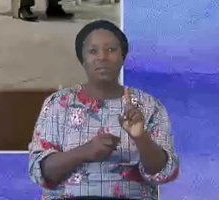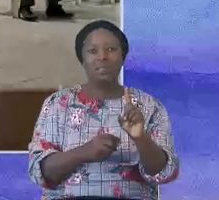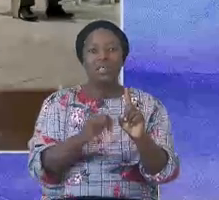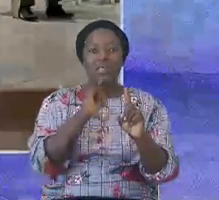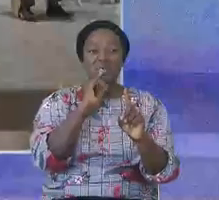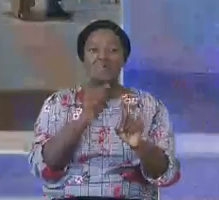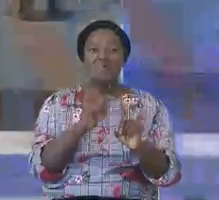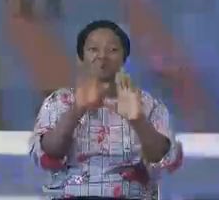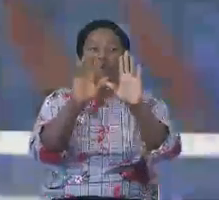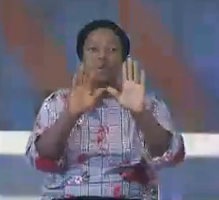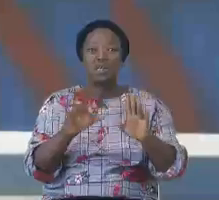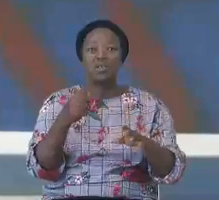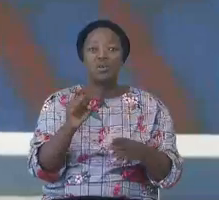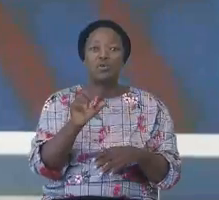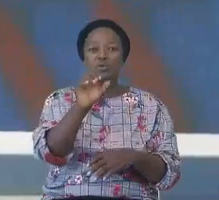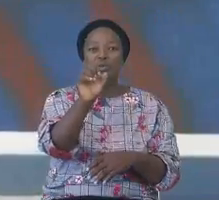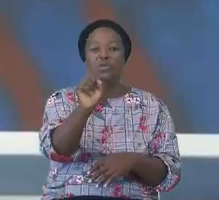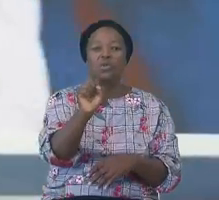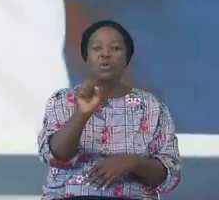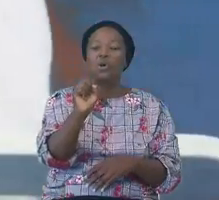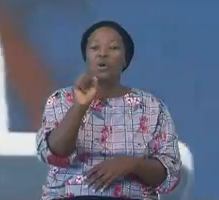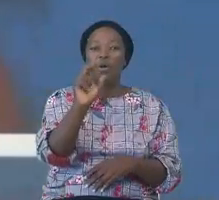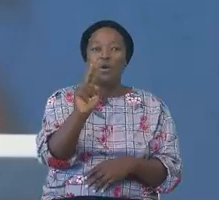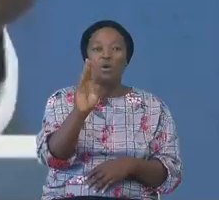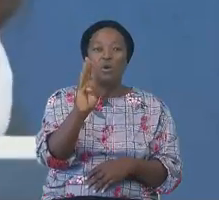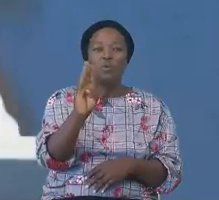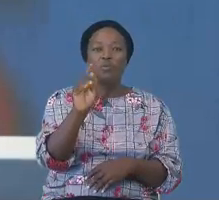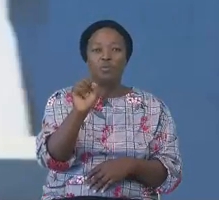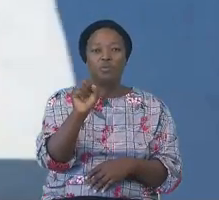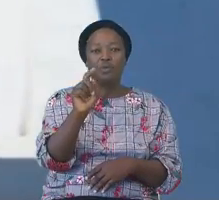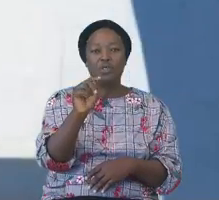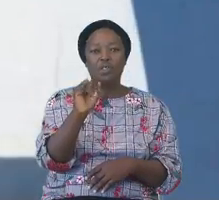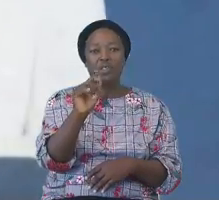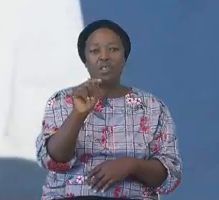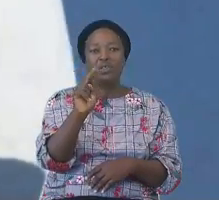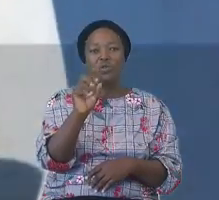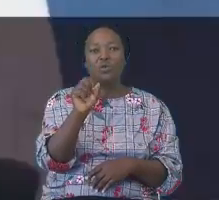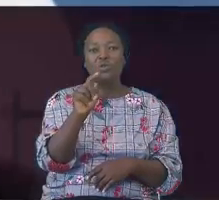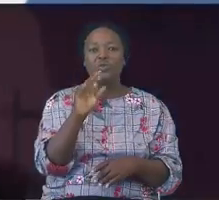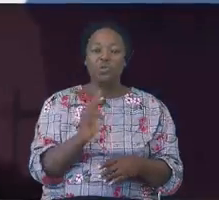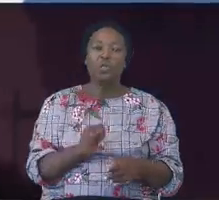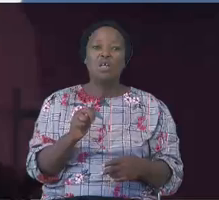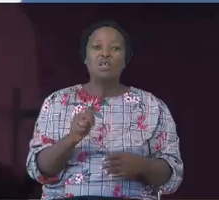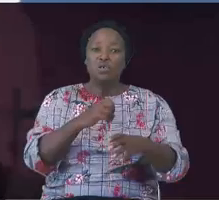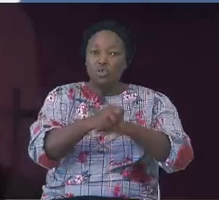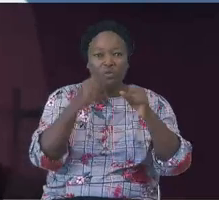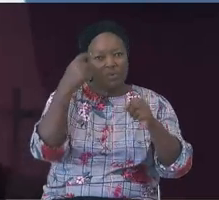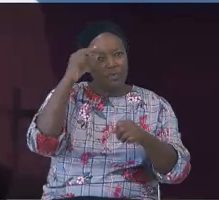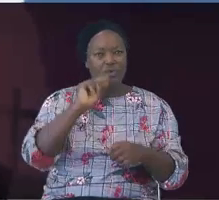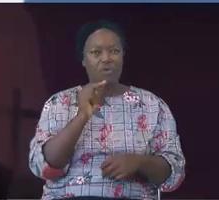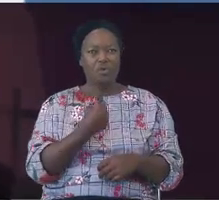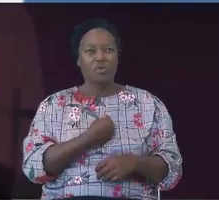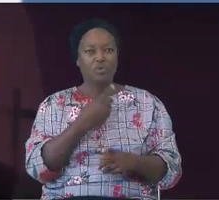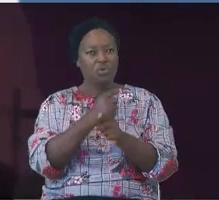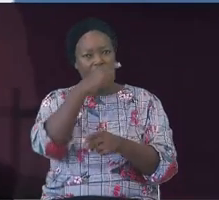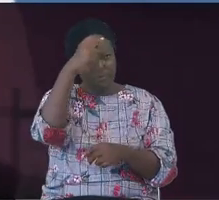De la soumission pour la souveraineté sublime. Première déclaration, les merveilles de la substitution et de la